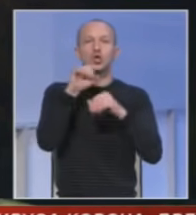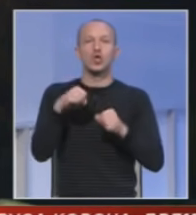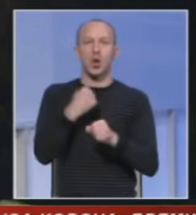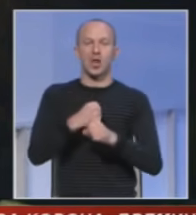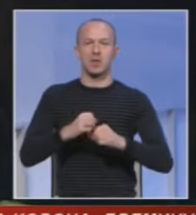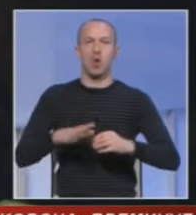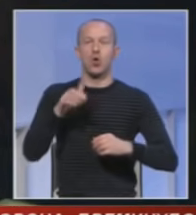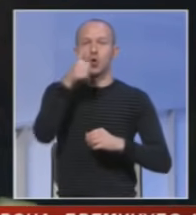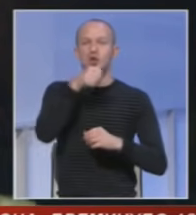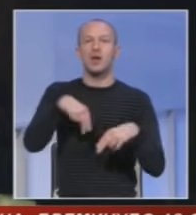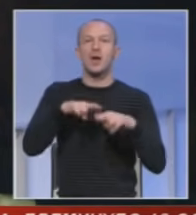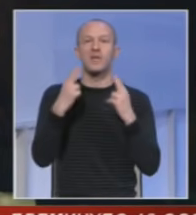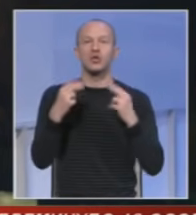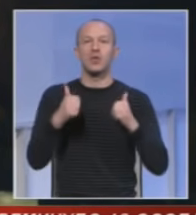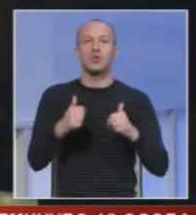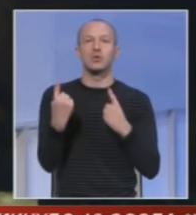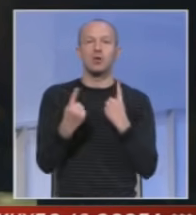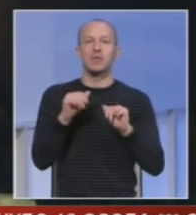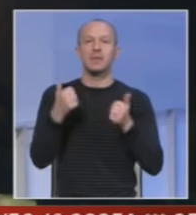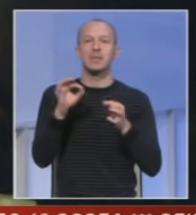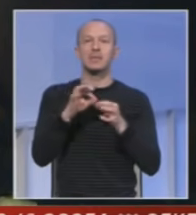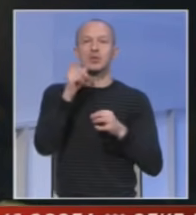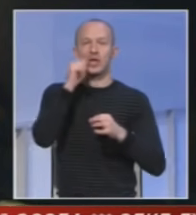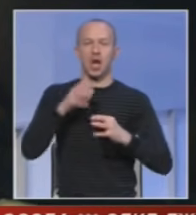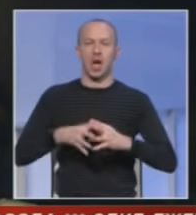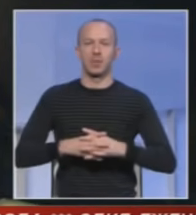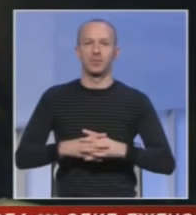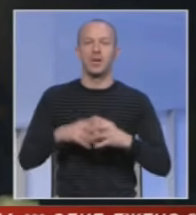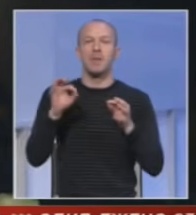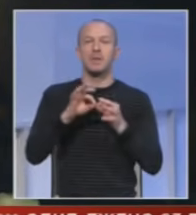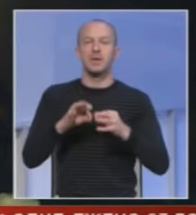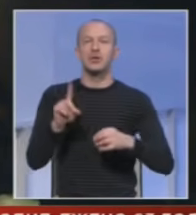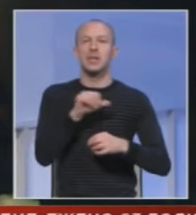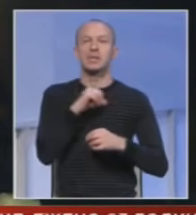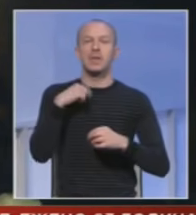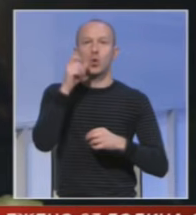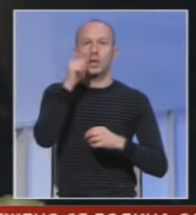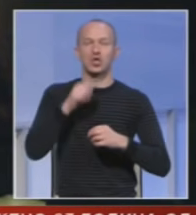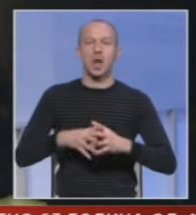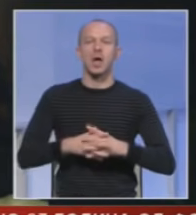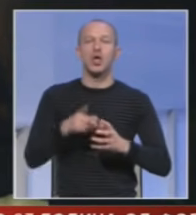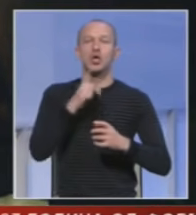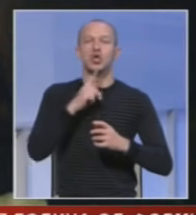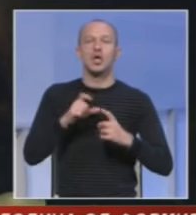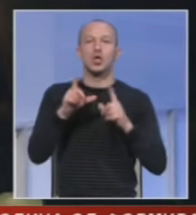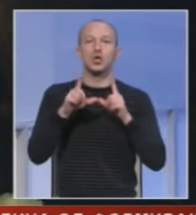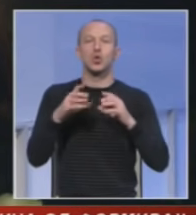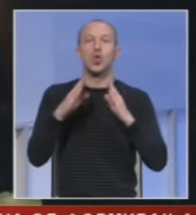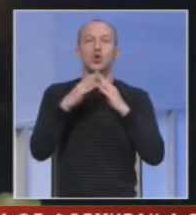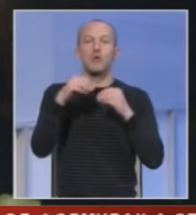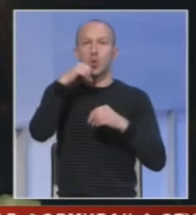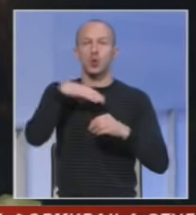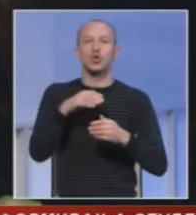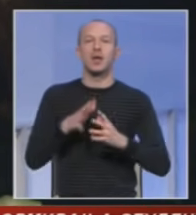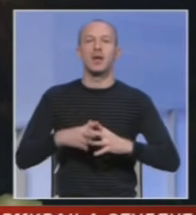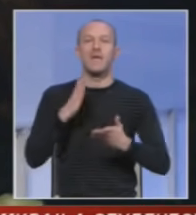uradimo. Ono što je najbitnije u ovim situacijama jeste bezbednost građana. Bezbednost ne samo građana čiji su domovi ugroženi,